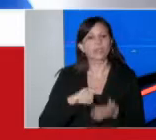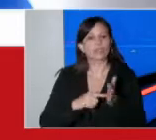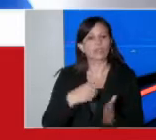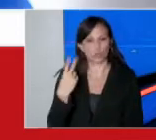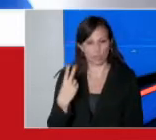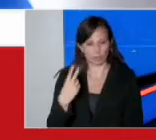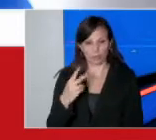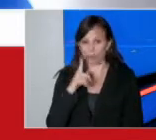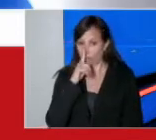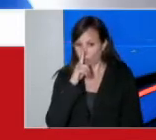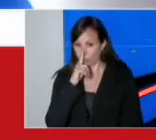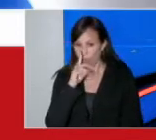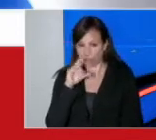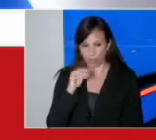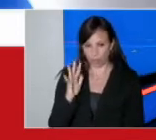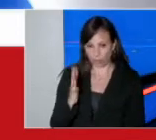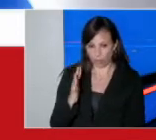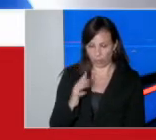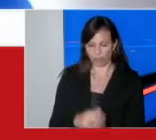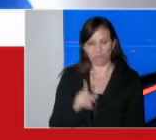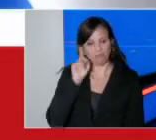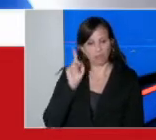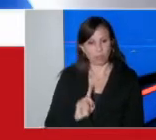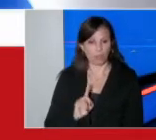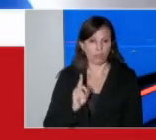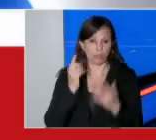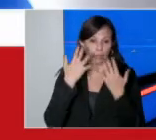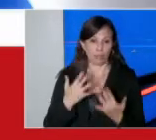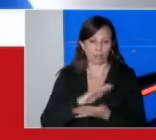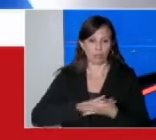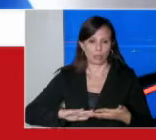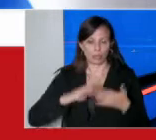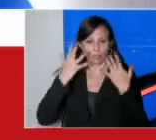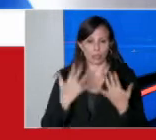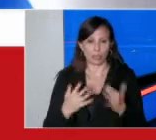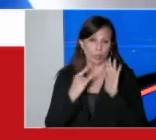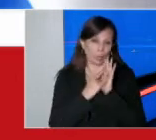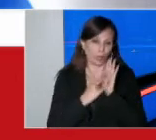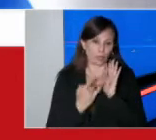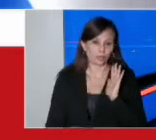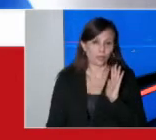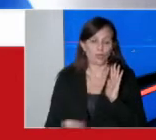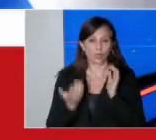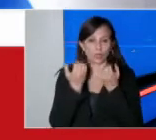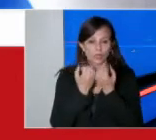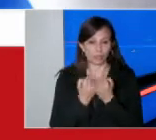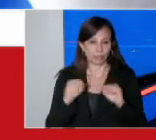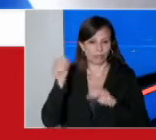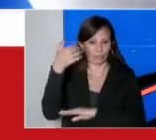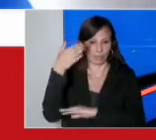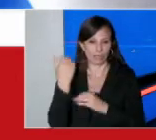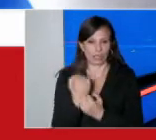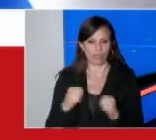ראשון דיברנו על 5 ימים, אז אני עכשיו לא יודע מתי מתחיל לספור את הימים האלה, כי חקיקה היא חקיקה, אנחנו מדינה דמוקרטית, זה לא